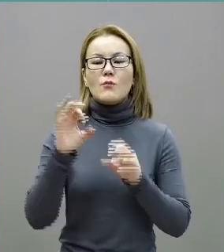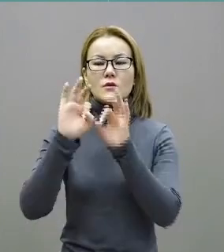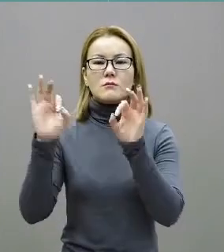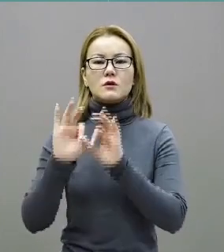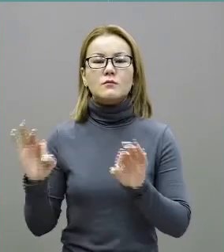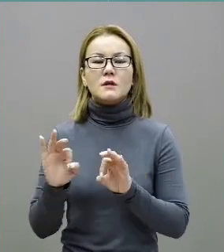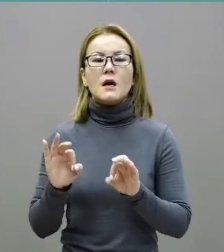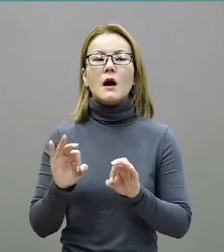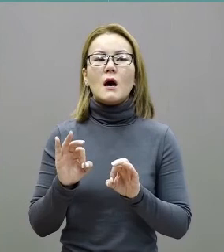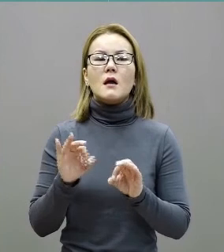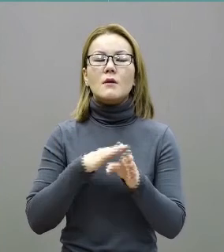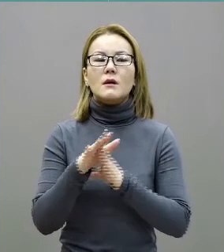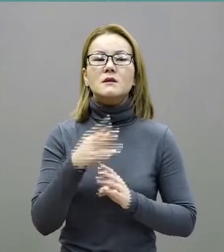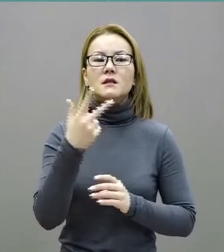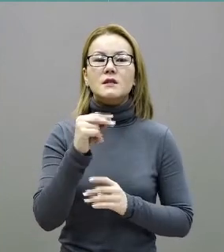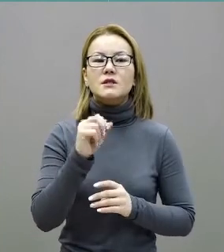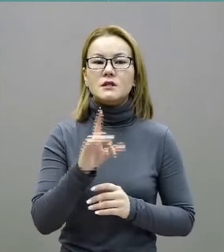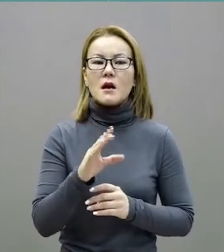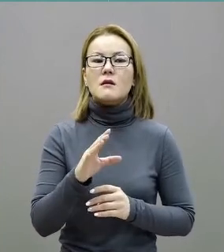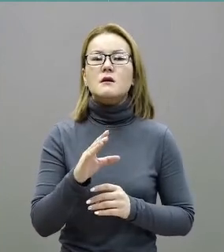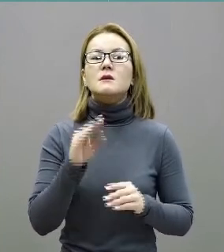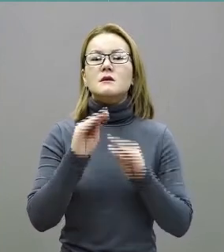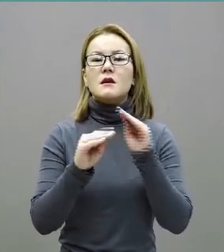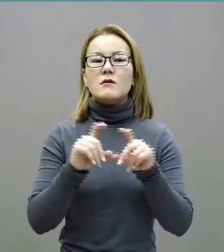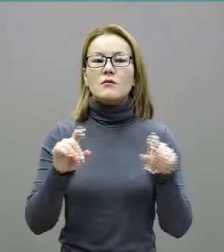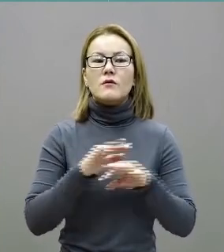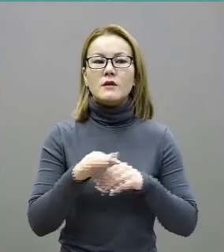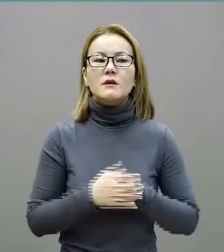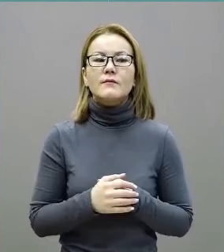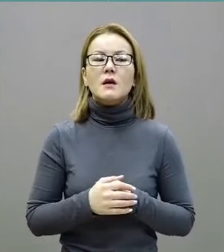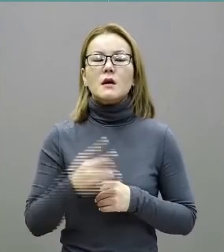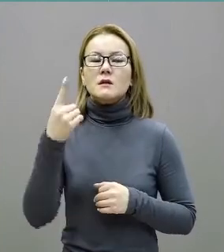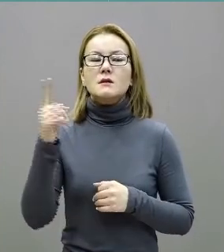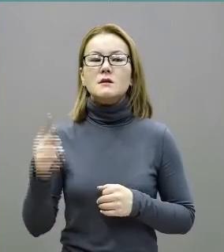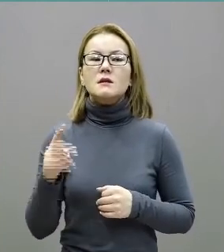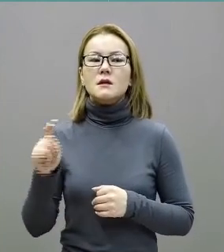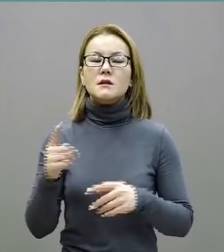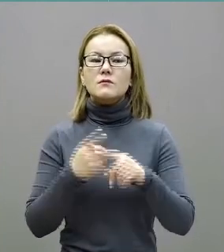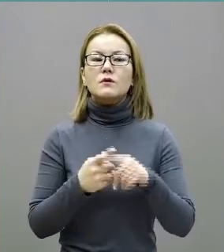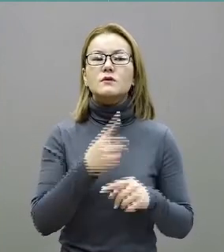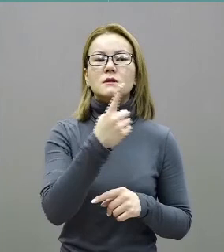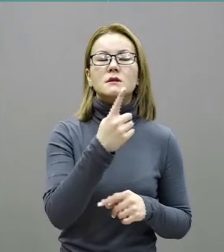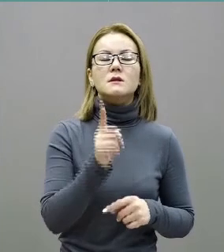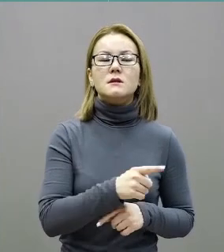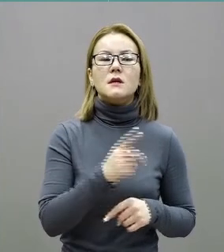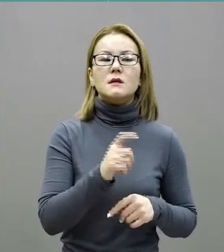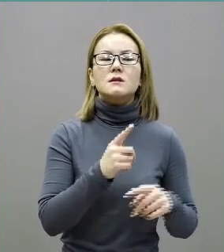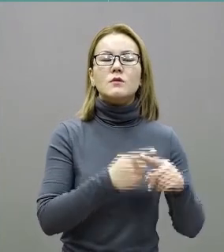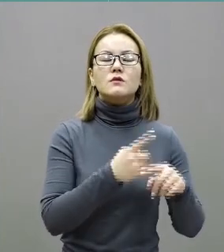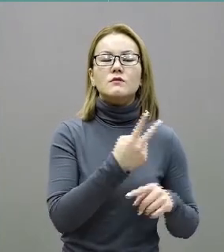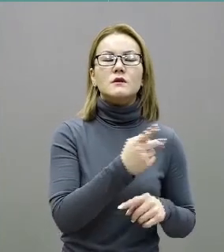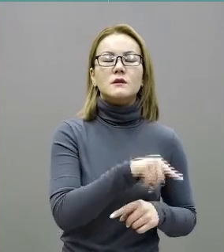наполняют аквариум за три часа составим уравнение единицы деленное на x плюс единица деленное на x плюс